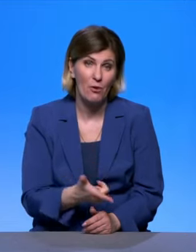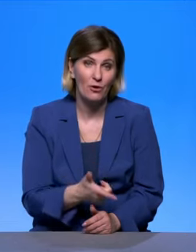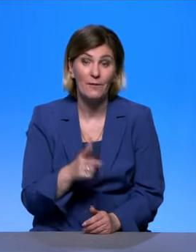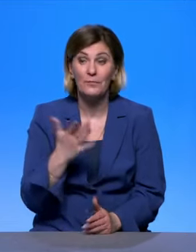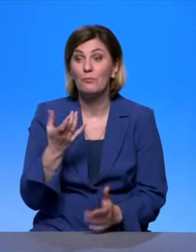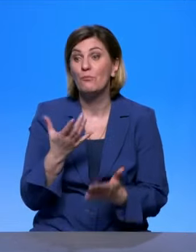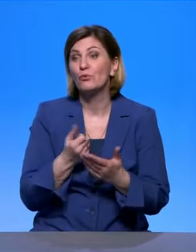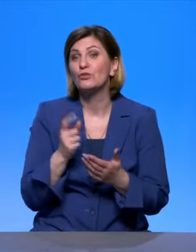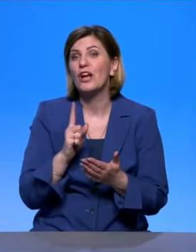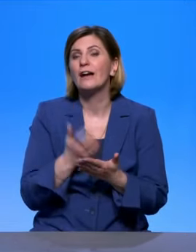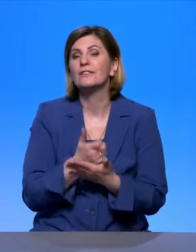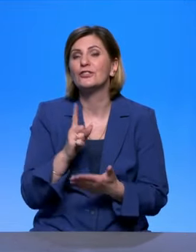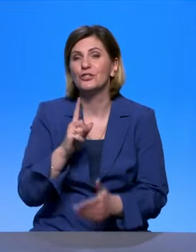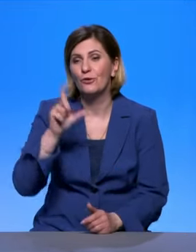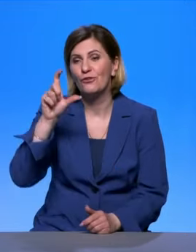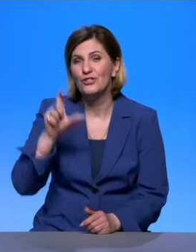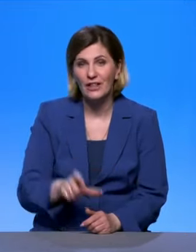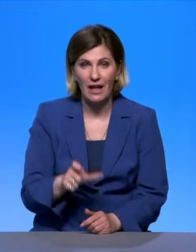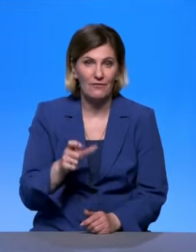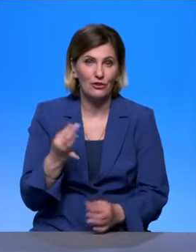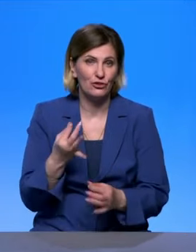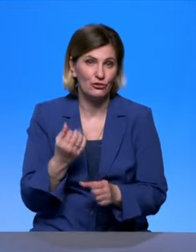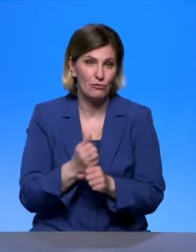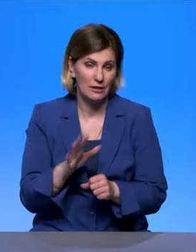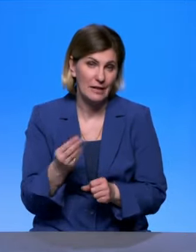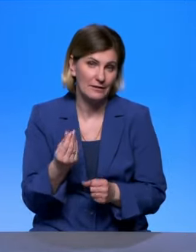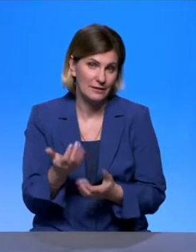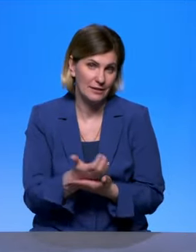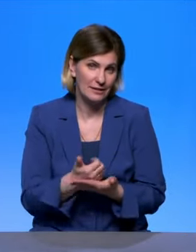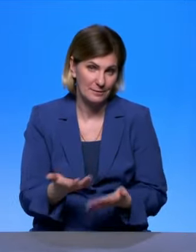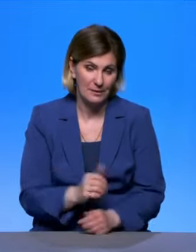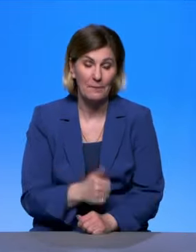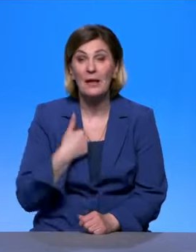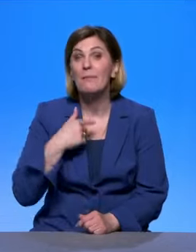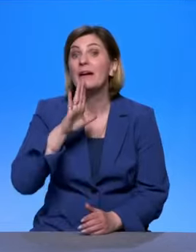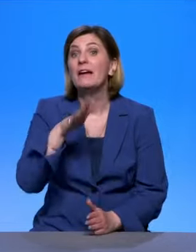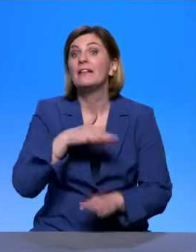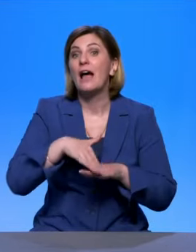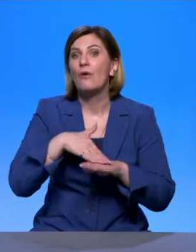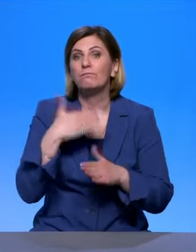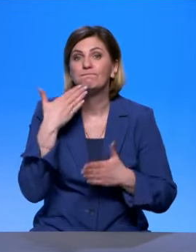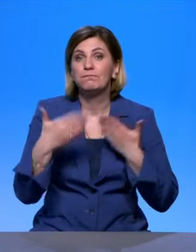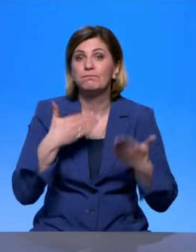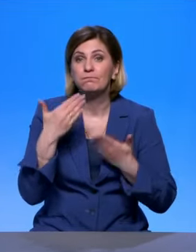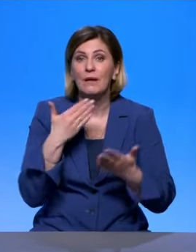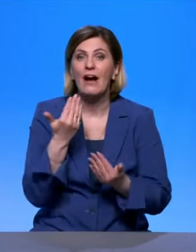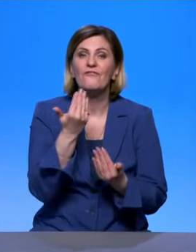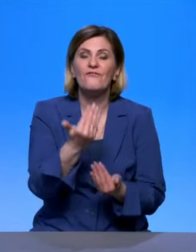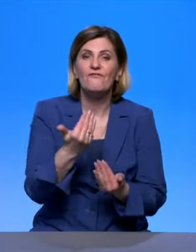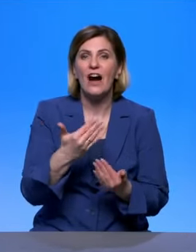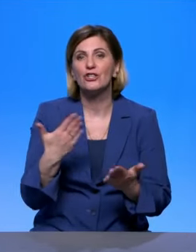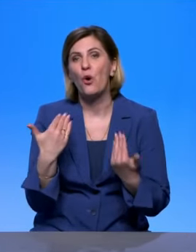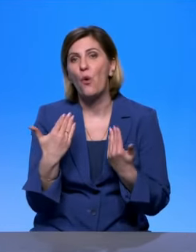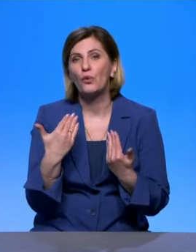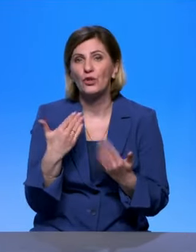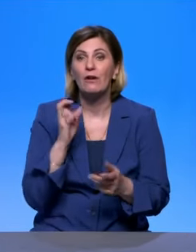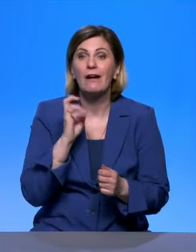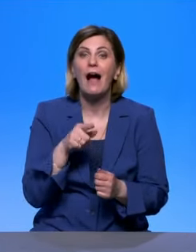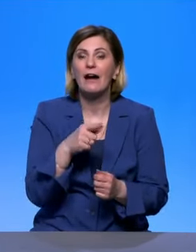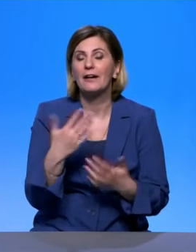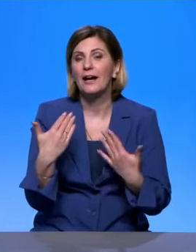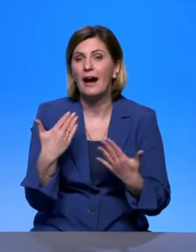делал, получал, и прекрасная схема работала. Кстати, мы вот поспрашивали тут на улицах городов ваше отношение к ЕГЭ Пскова, Санкт-Петербурга